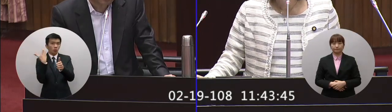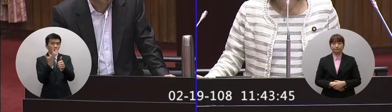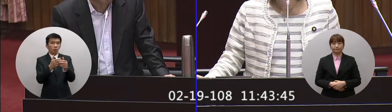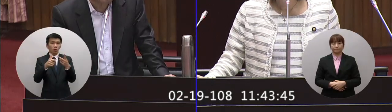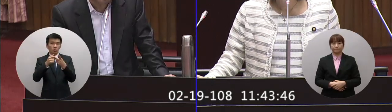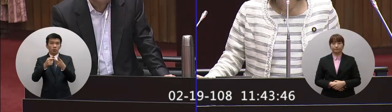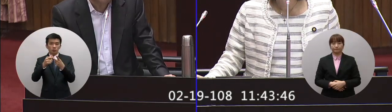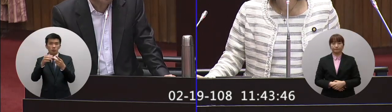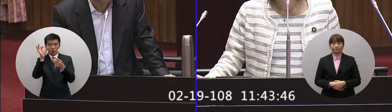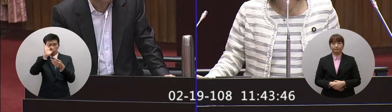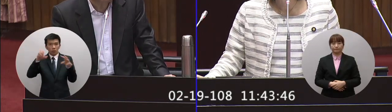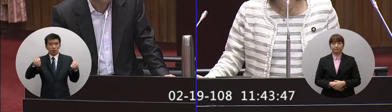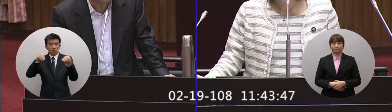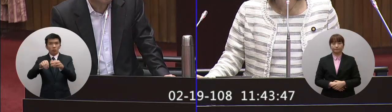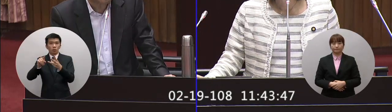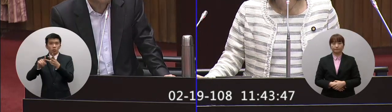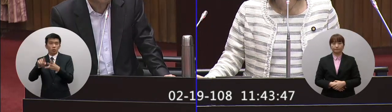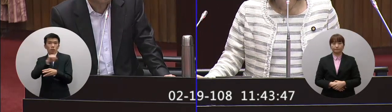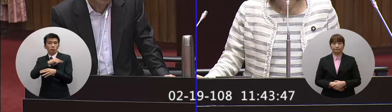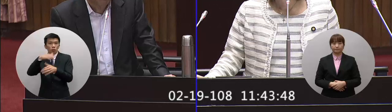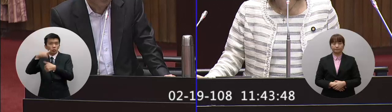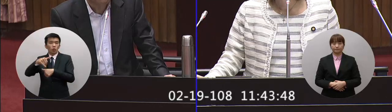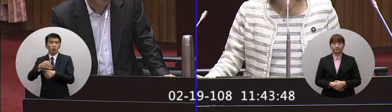一种自训。费用从